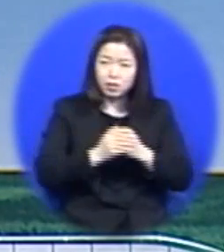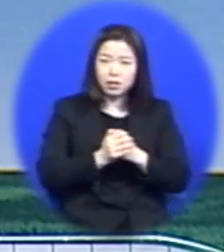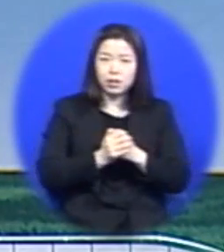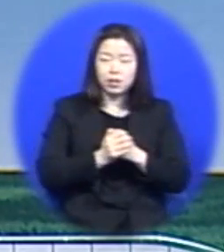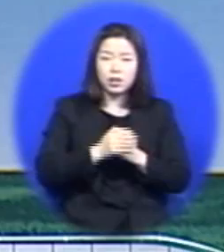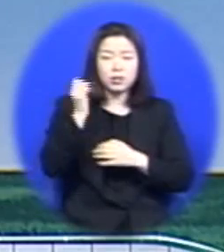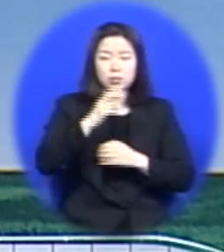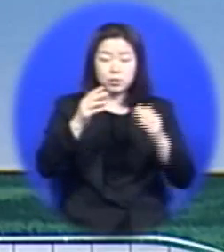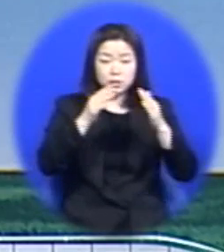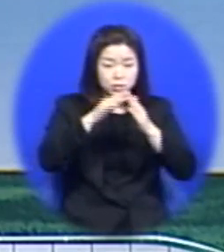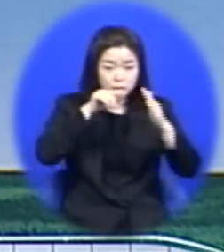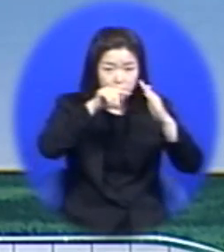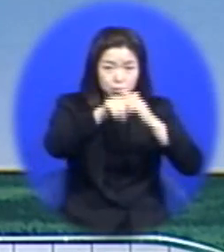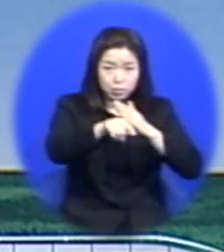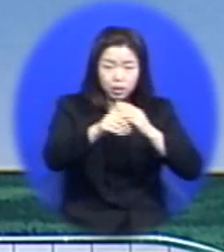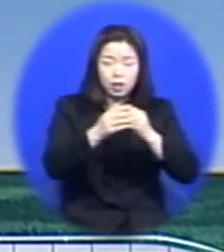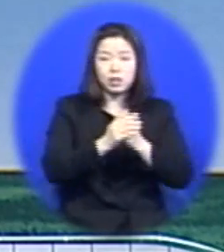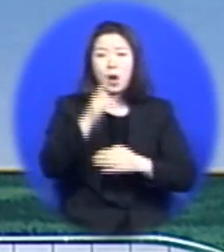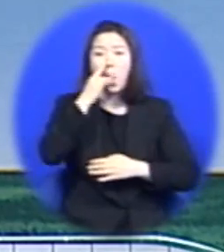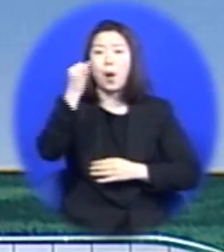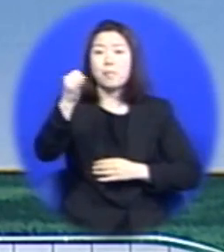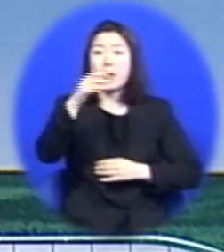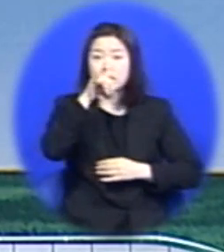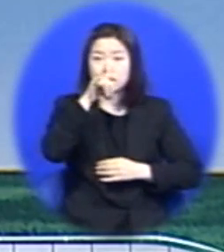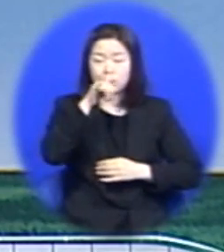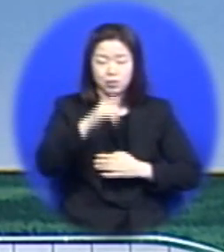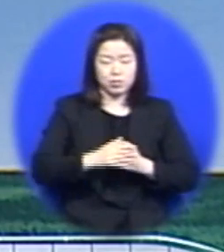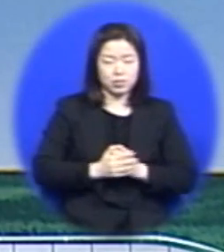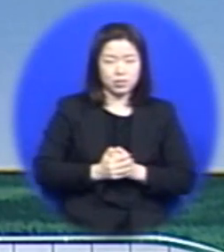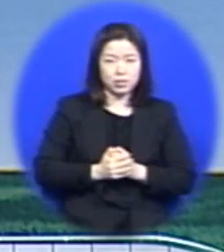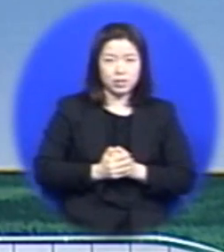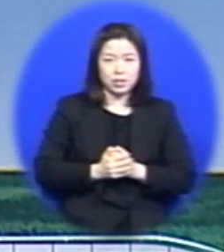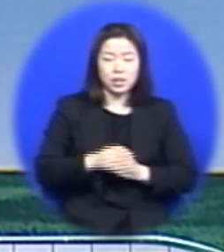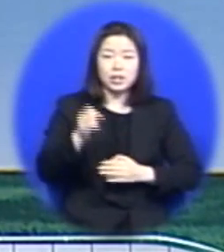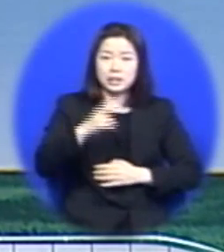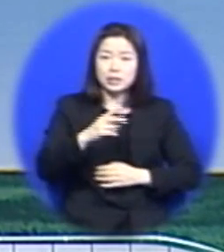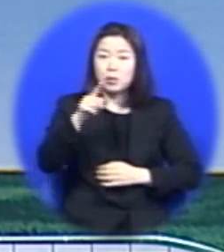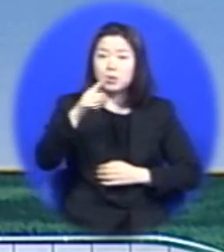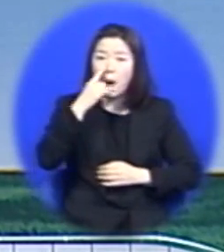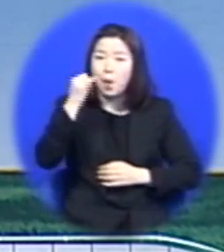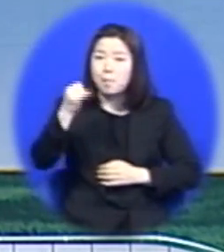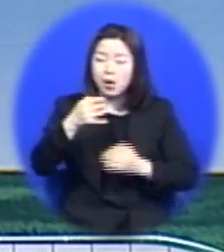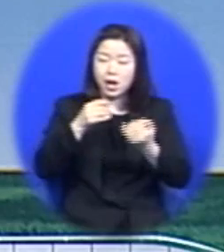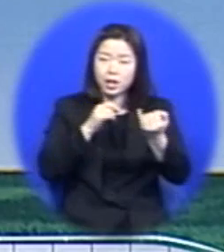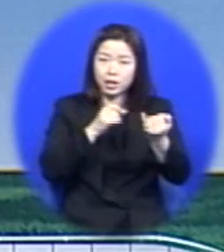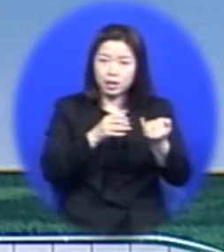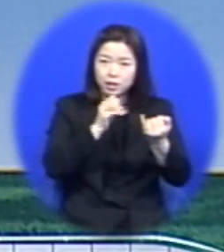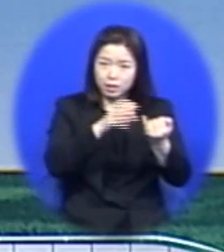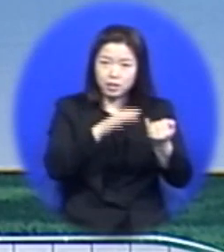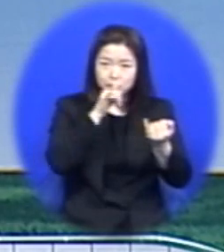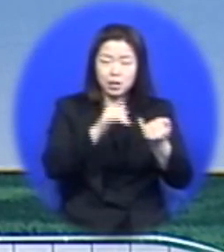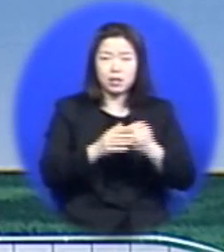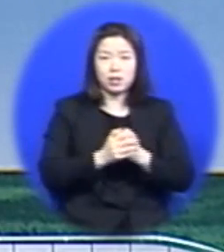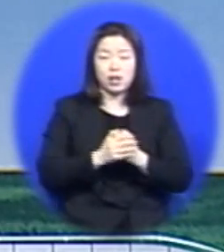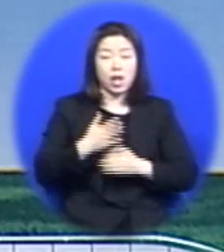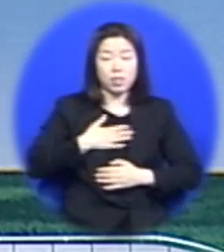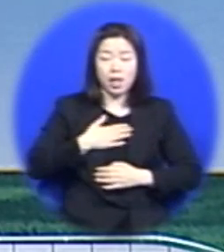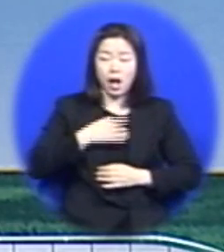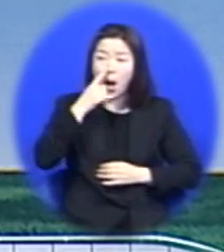그리고는 집에 들어갔는데 엄마가 있어요. 그리고 그 엄마에게 가서 엄마, 나